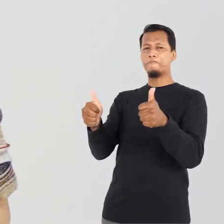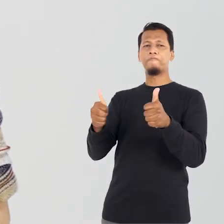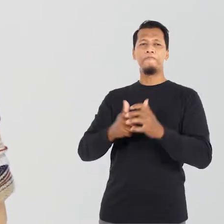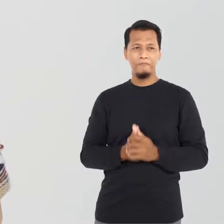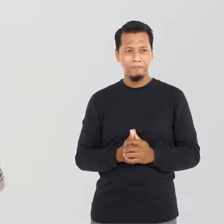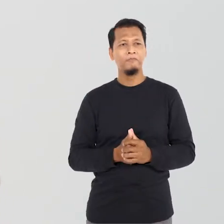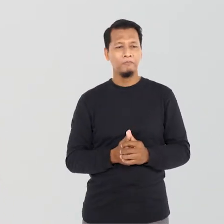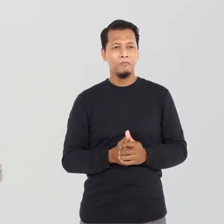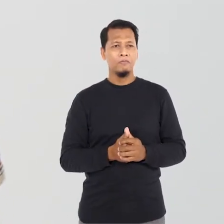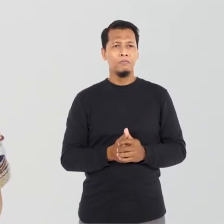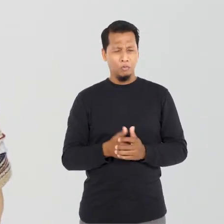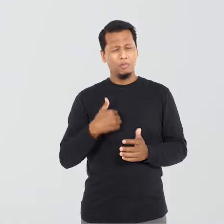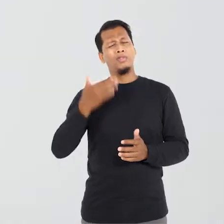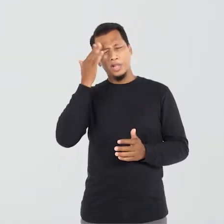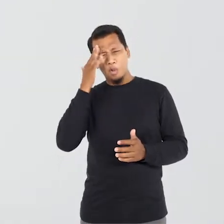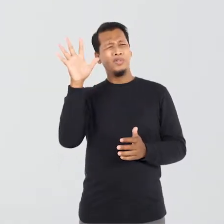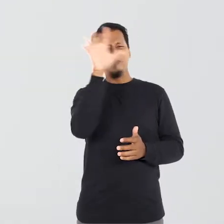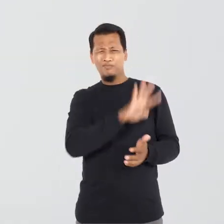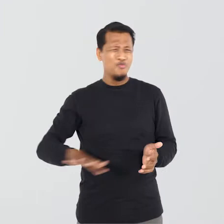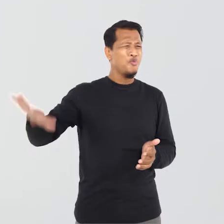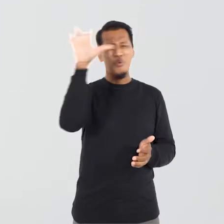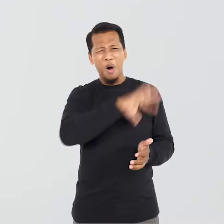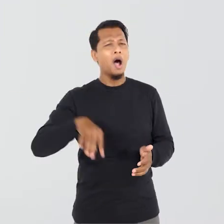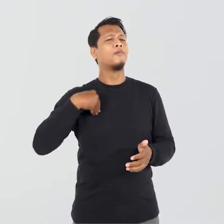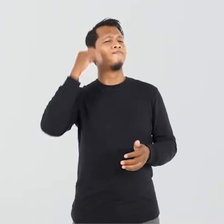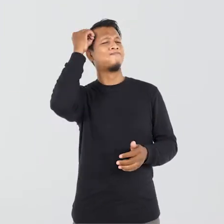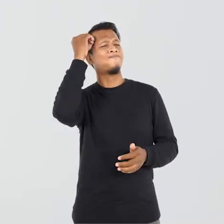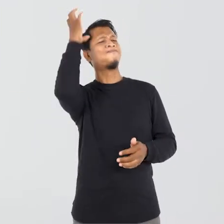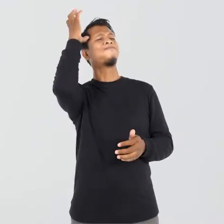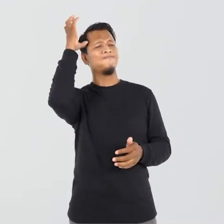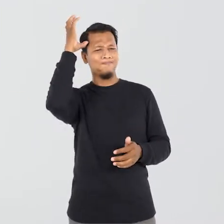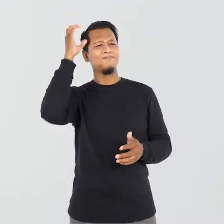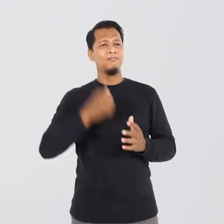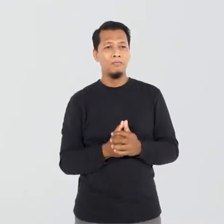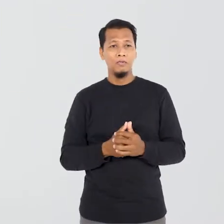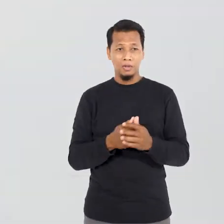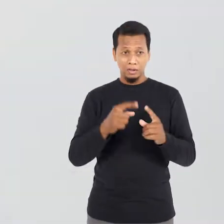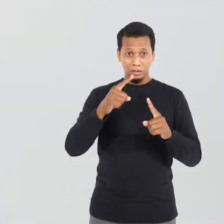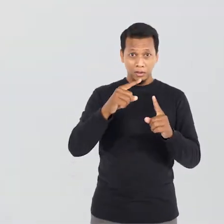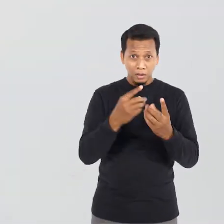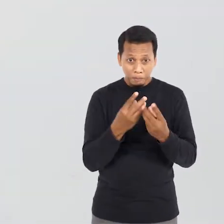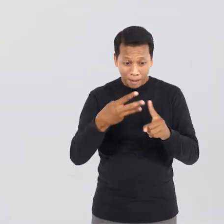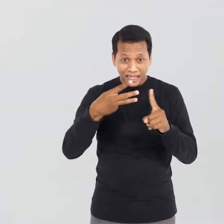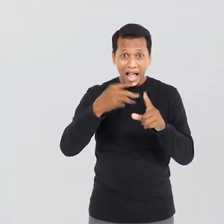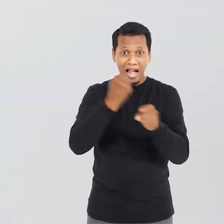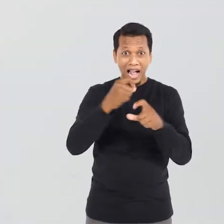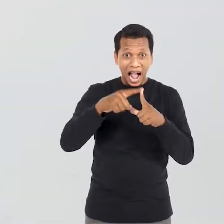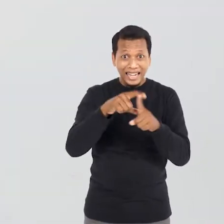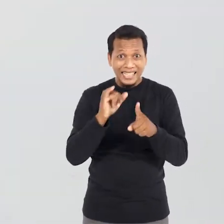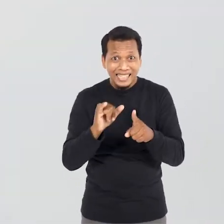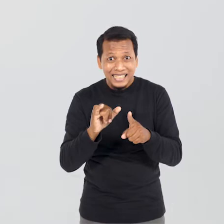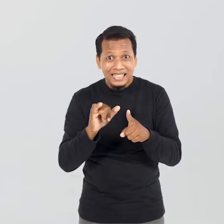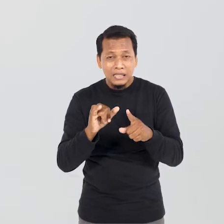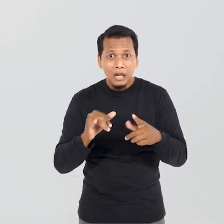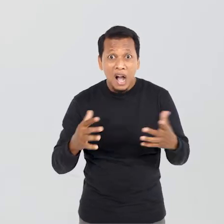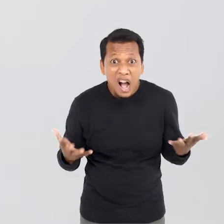Oke. Siap. Ini saya jawab tahu semua biar saya terlihat punya pengetahuan ya, meskipun saya nggak tahu ya. Taman Nasional Batang Gadis.